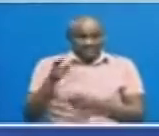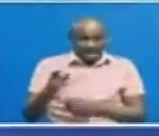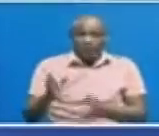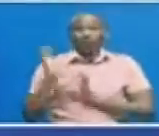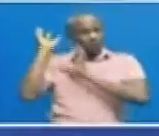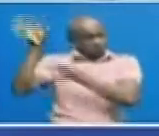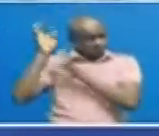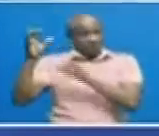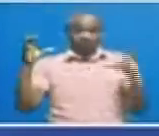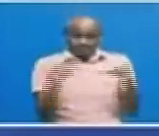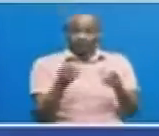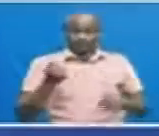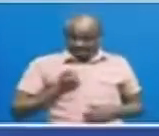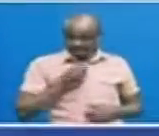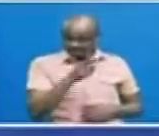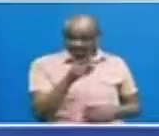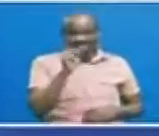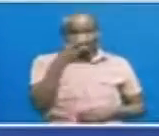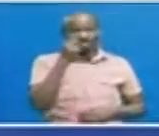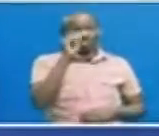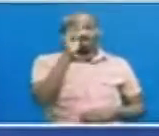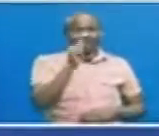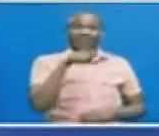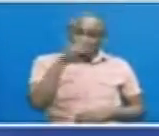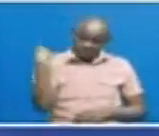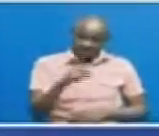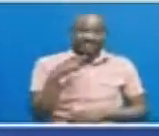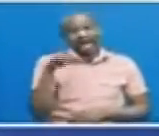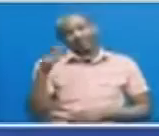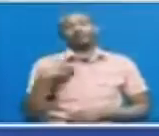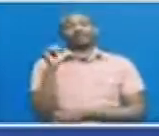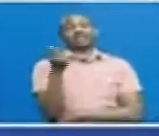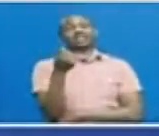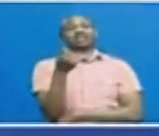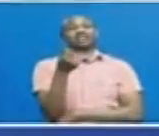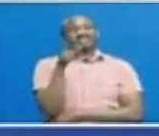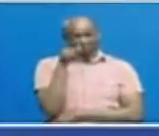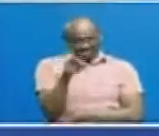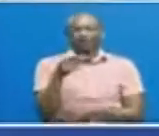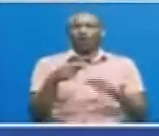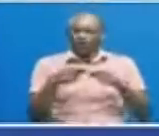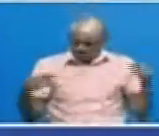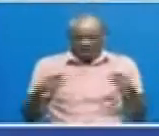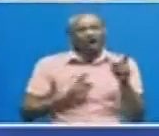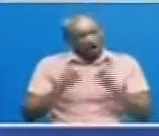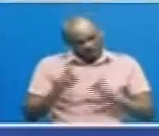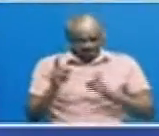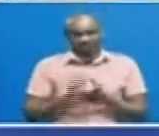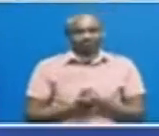katika upande wa kinadada Shimba Hills walipata ushindi dhidi ya wapinzani wao wa nyumbani St. Bridget kwenye mechi iliyokuwa na upinzani mkali.